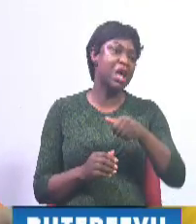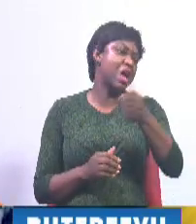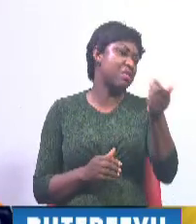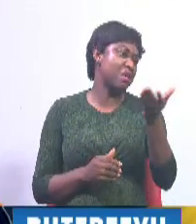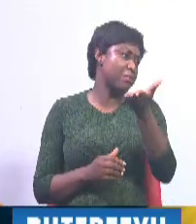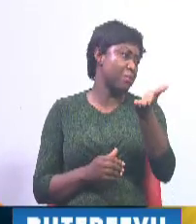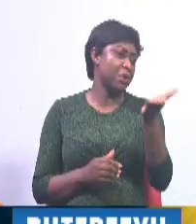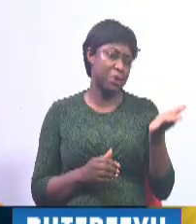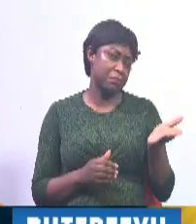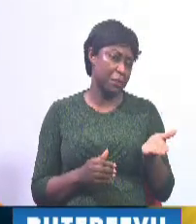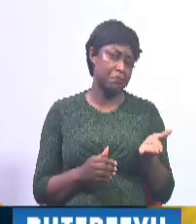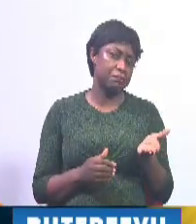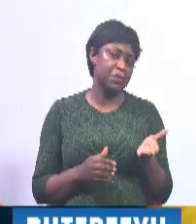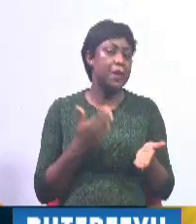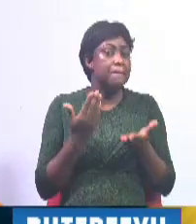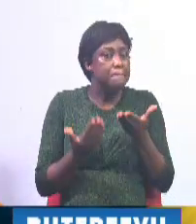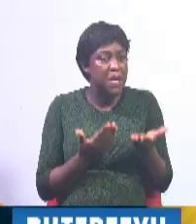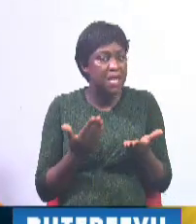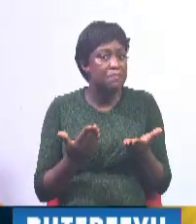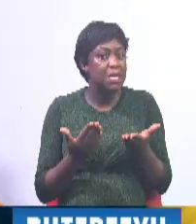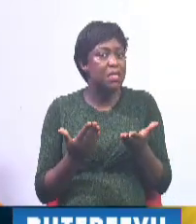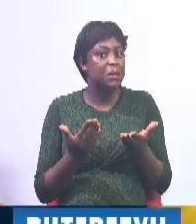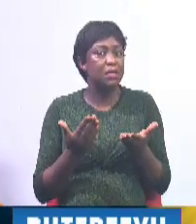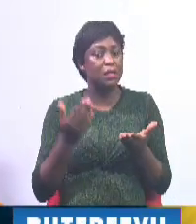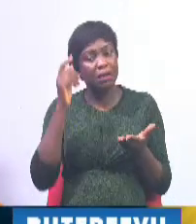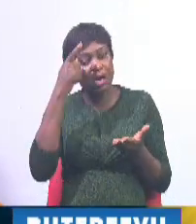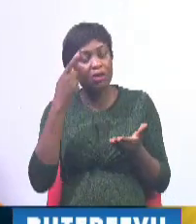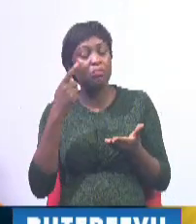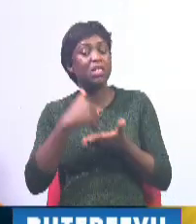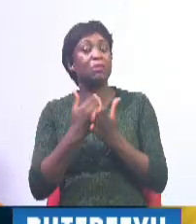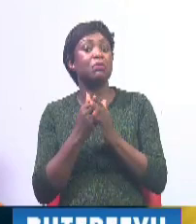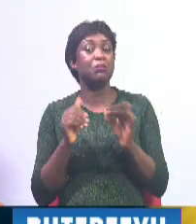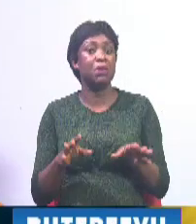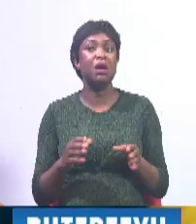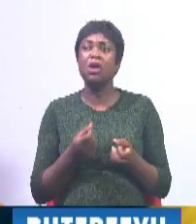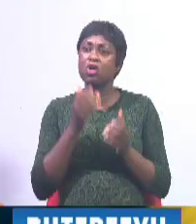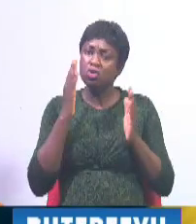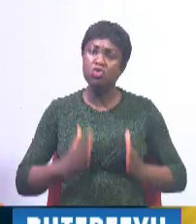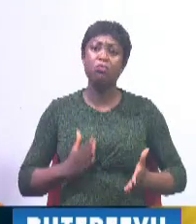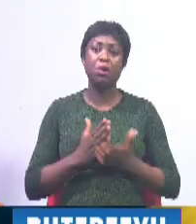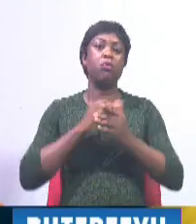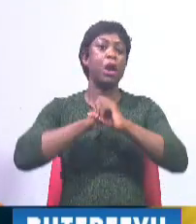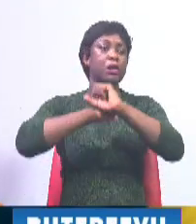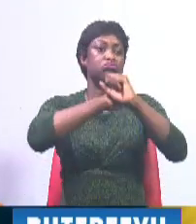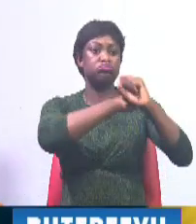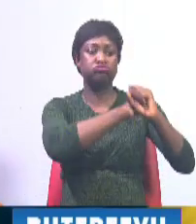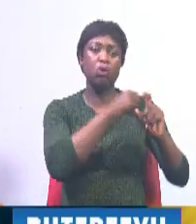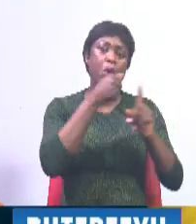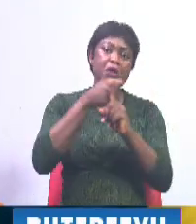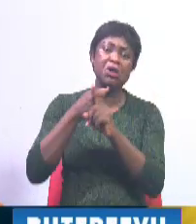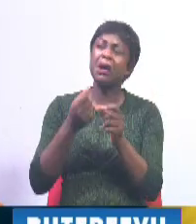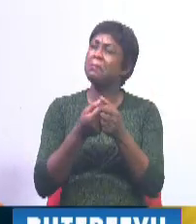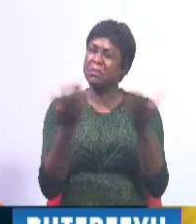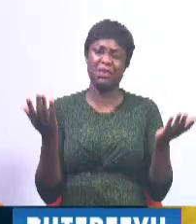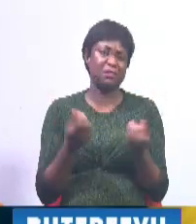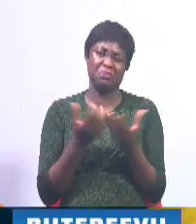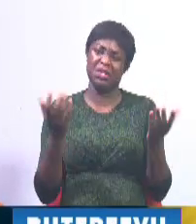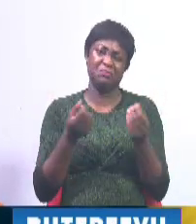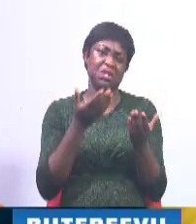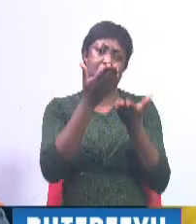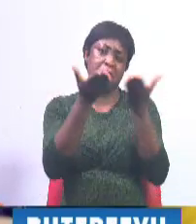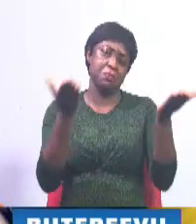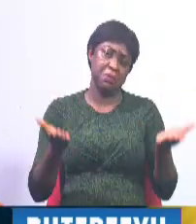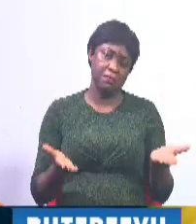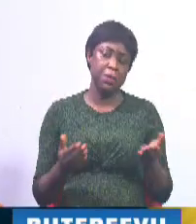n'abalala nga si ba kitongole kya gavumenti tulina ba human rights defenders bangi abantu abalwanira eddembe ly'obuntu yes ng'abo